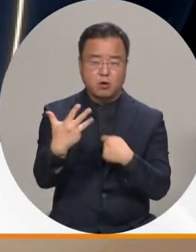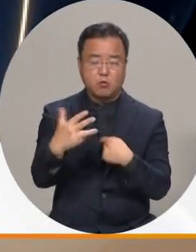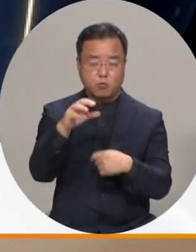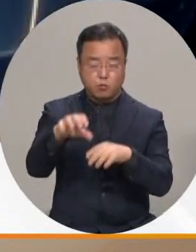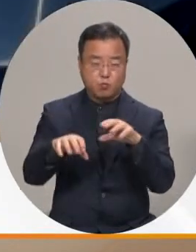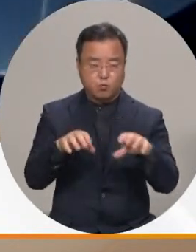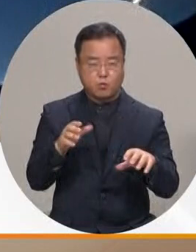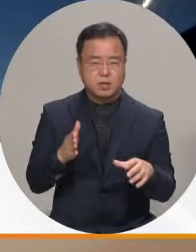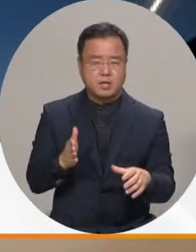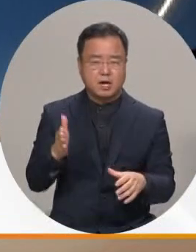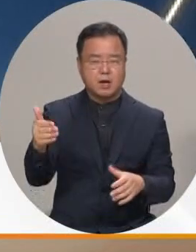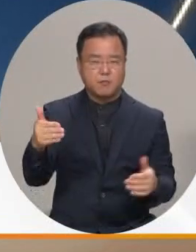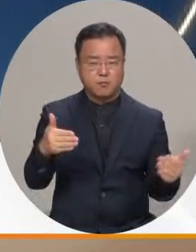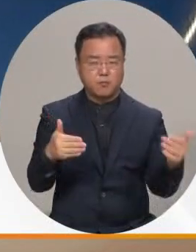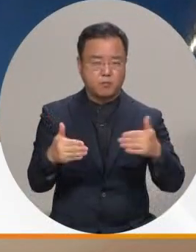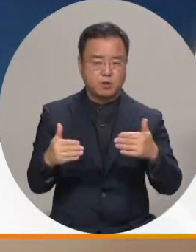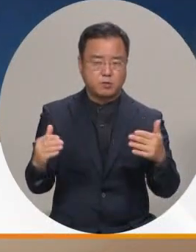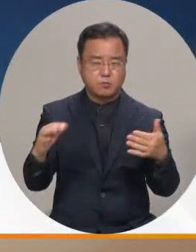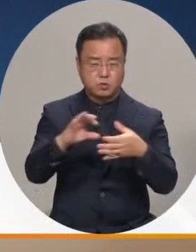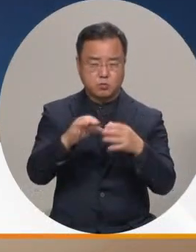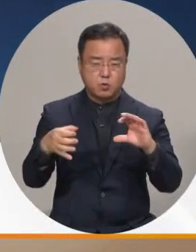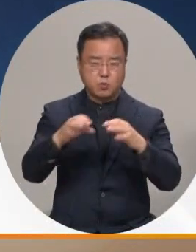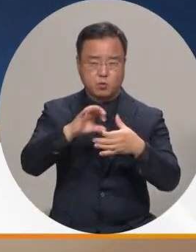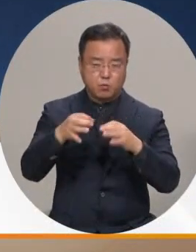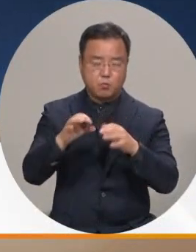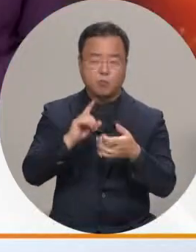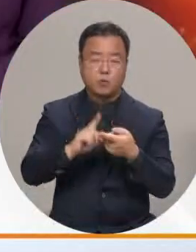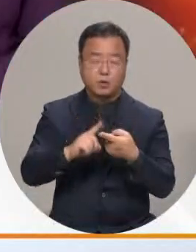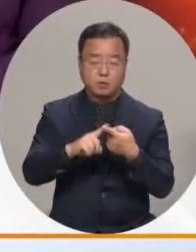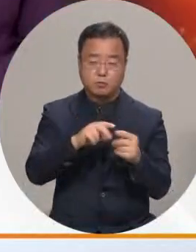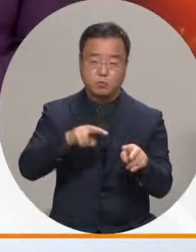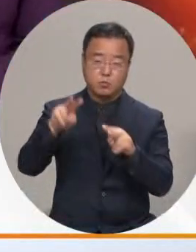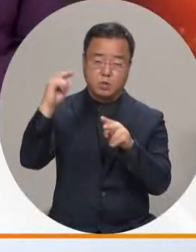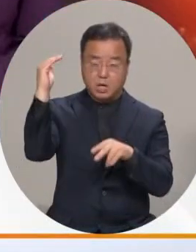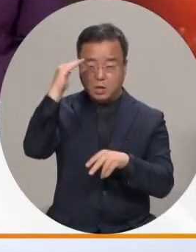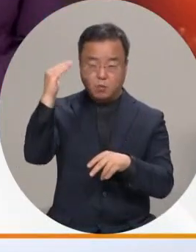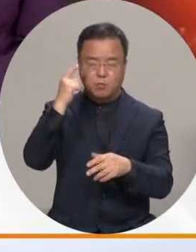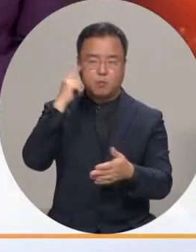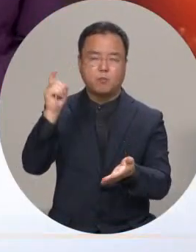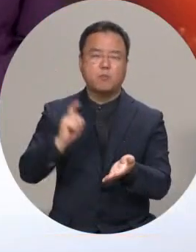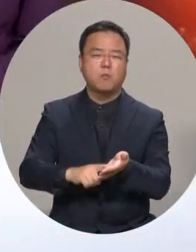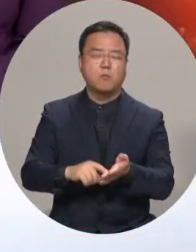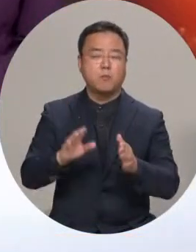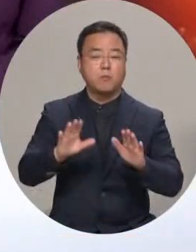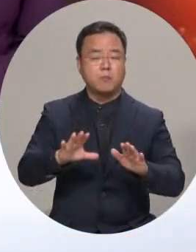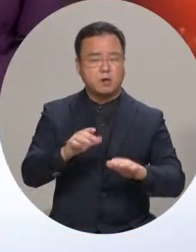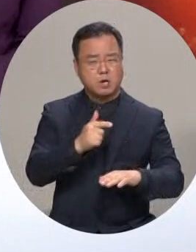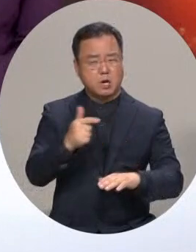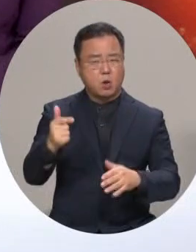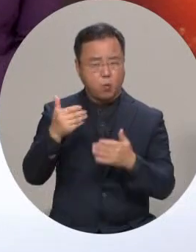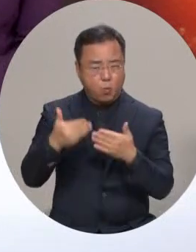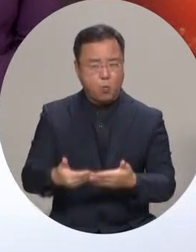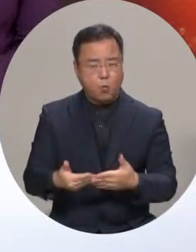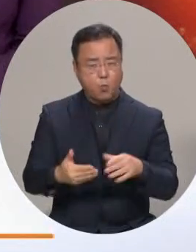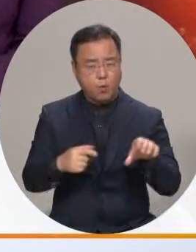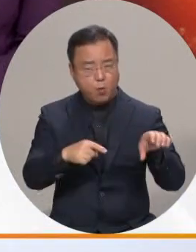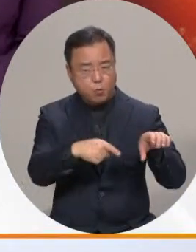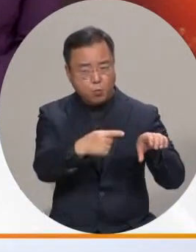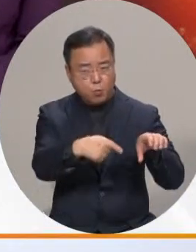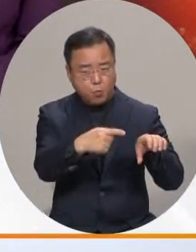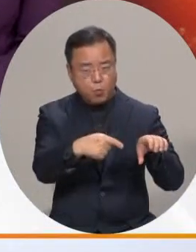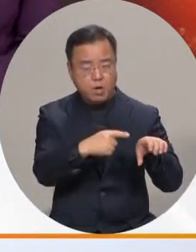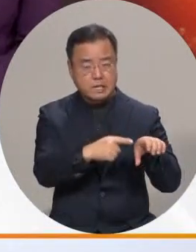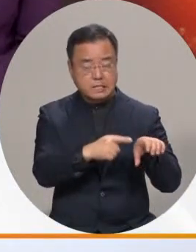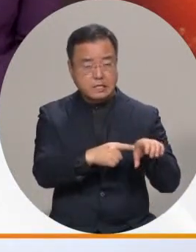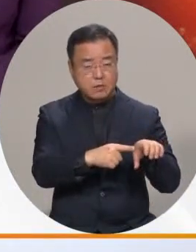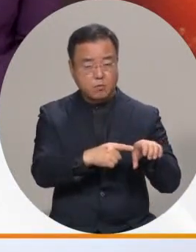간섭계를 활용해서 이뤄낸 성과입니다네 이번 연구에서는 특히 초대 질량 블랙홀이 관측 대상이 됐습니다 아까